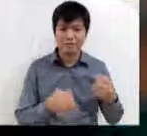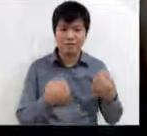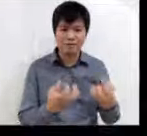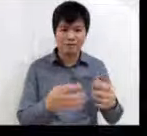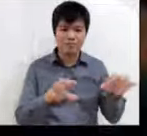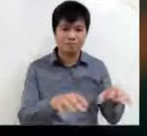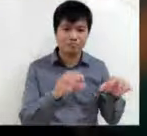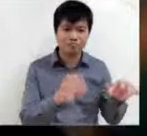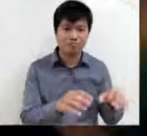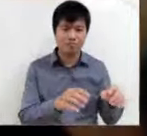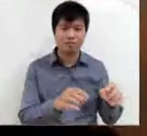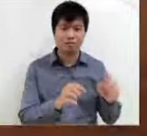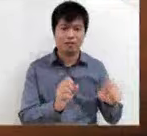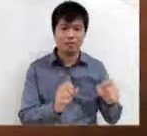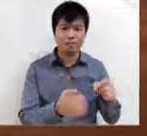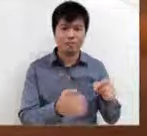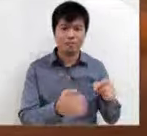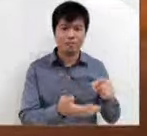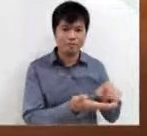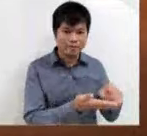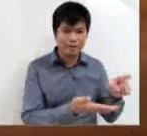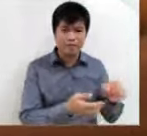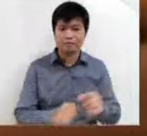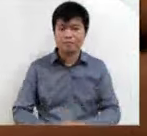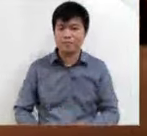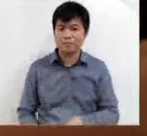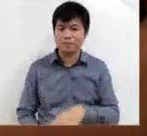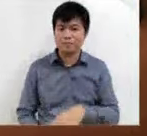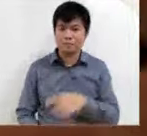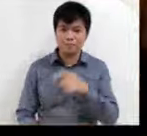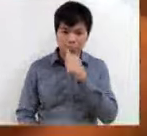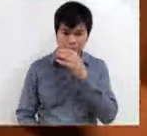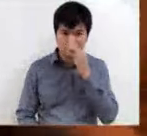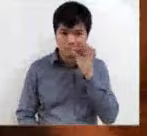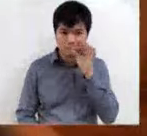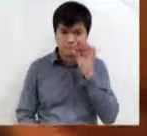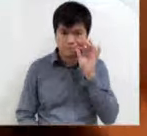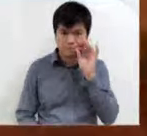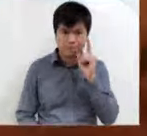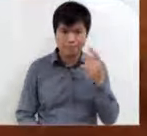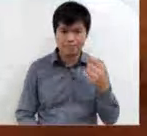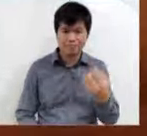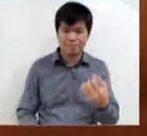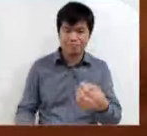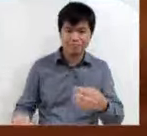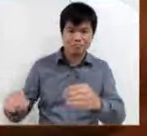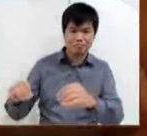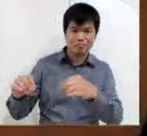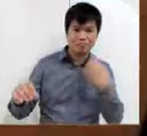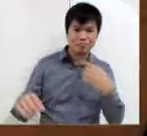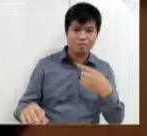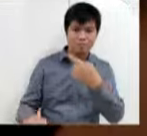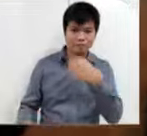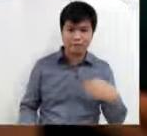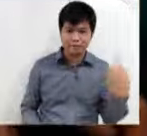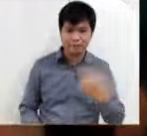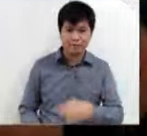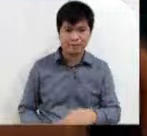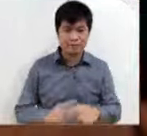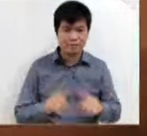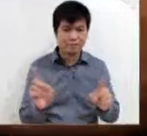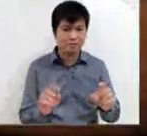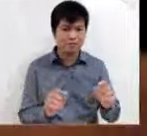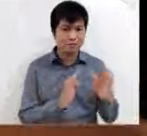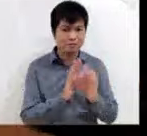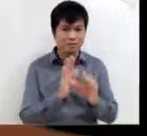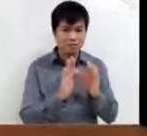Hanggang ngayon, tahimik pa rin si Andrea sa mga binabato sa kanyang intriga. Pero dahil sa karakter niya sa Senior High, malaki na